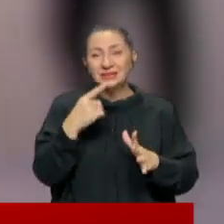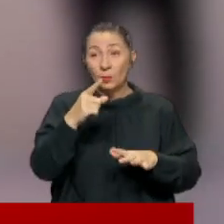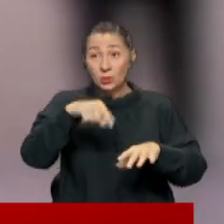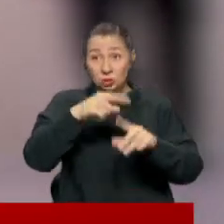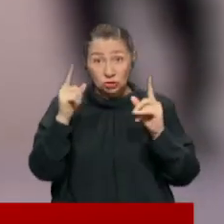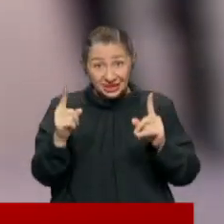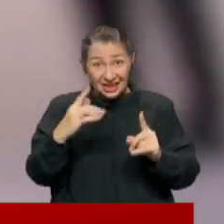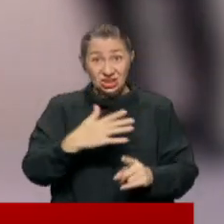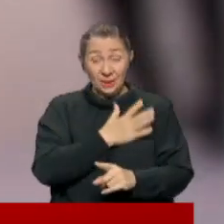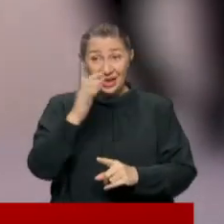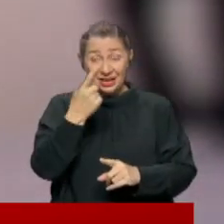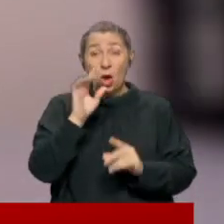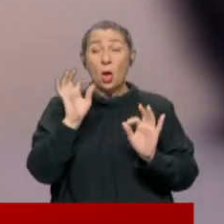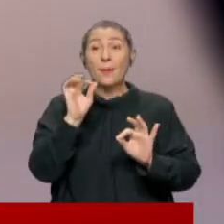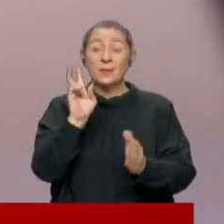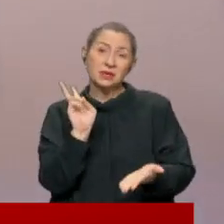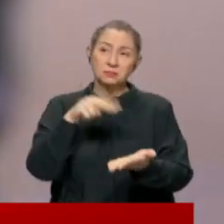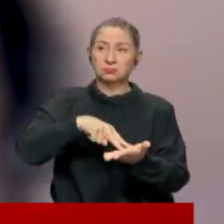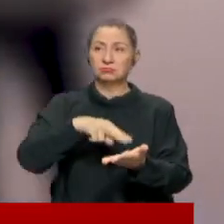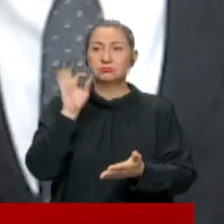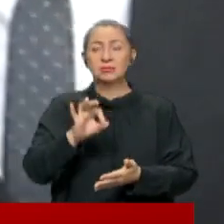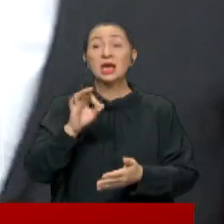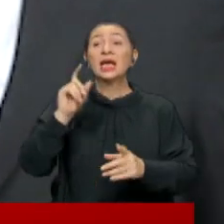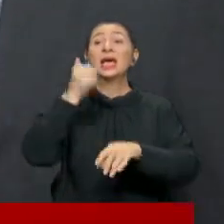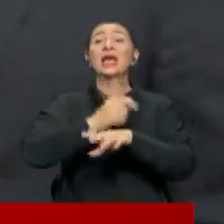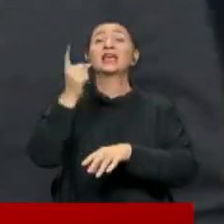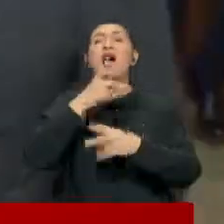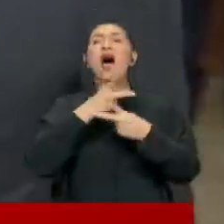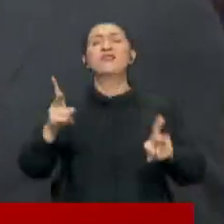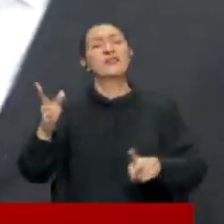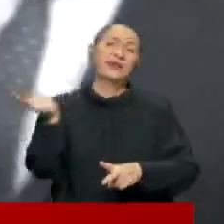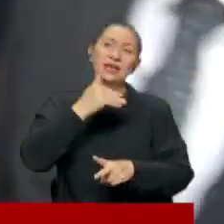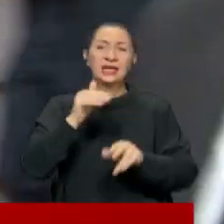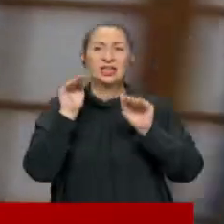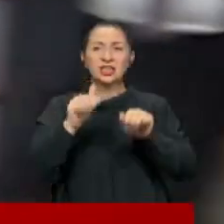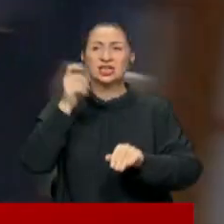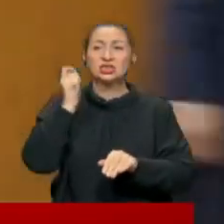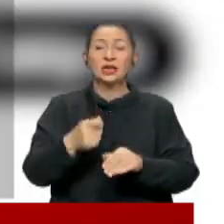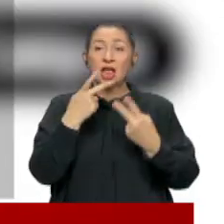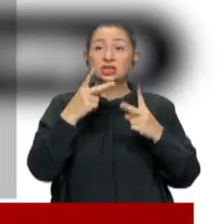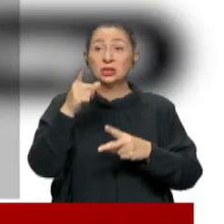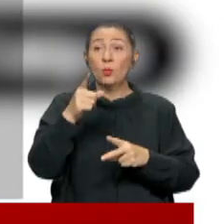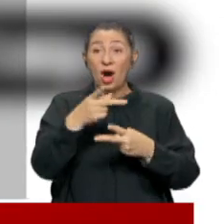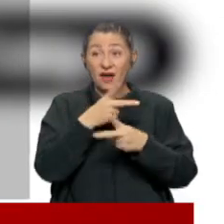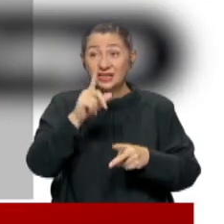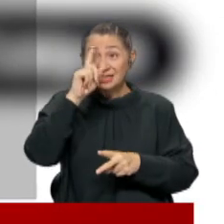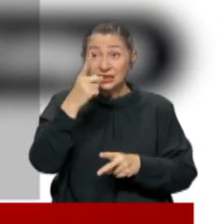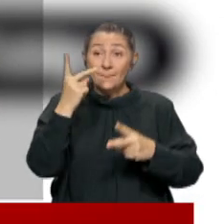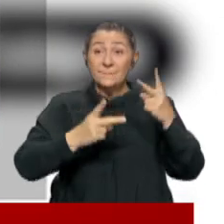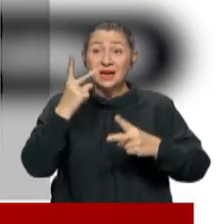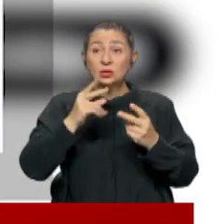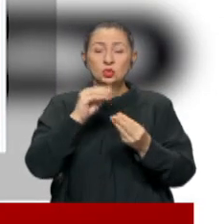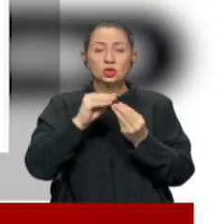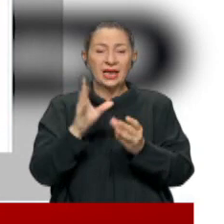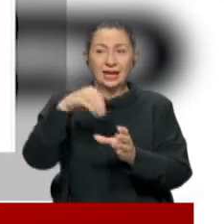süreçte CHP liderinden önemli bir çıkış geldi iktidara af çağrısı yaptı destek şartlarını da açıkladı Bu hafta sadece belli